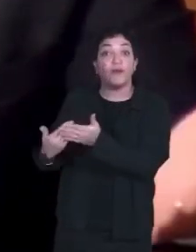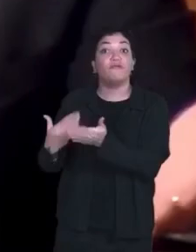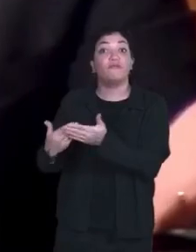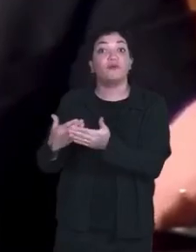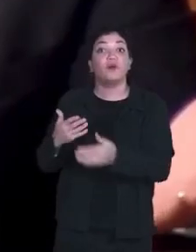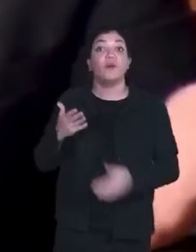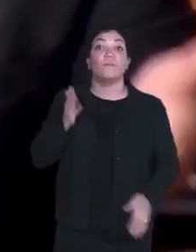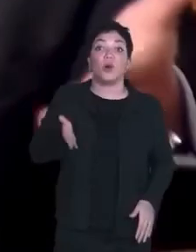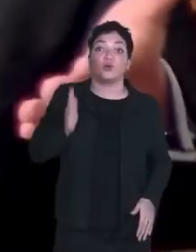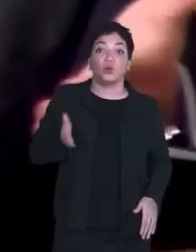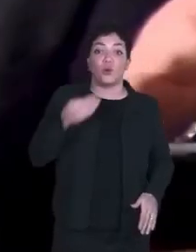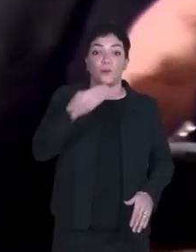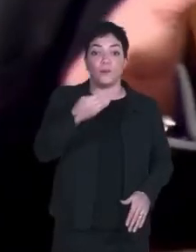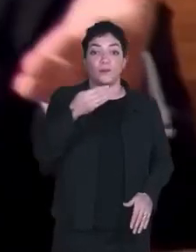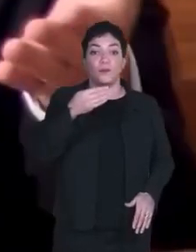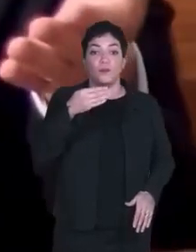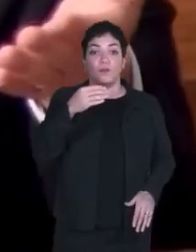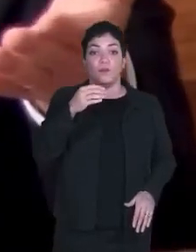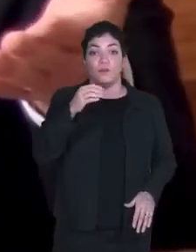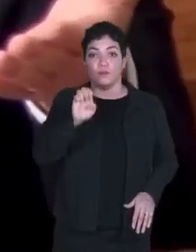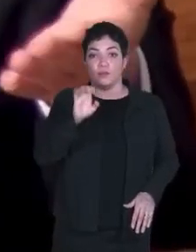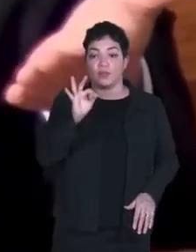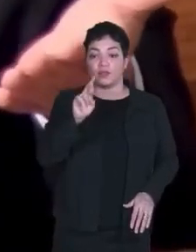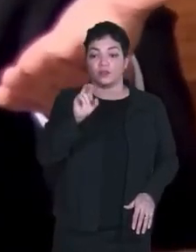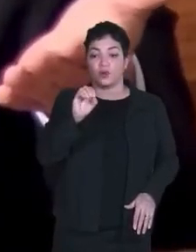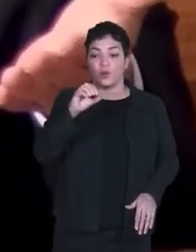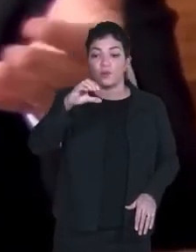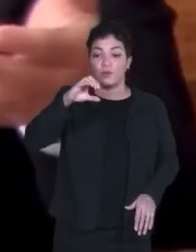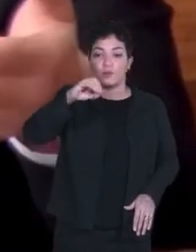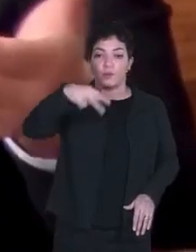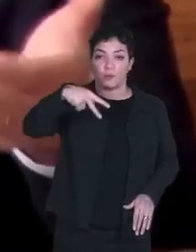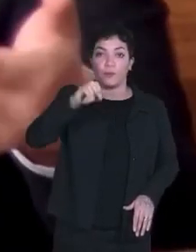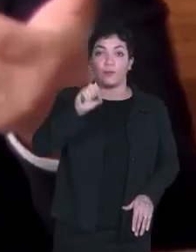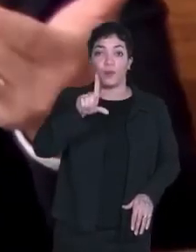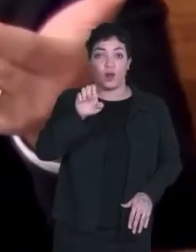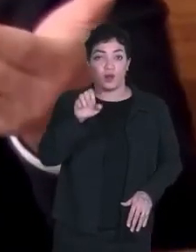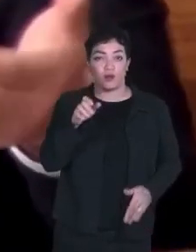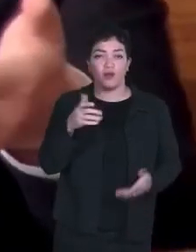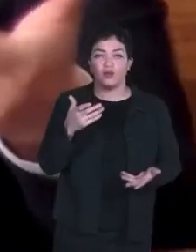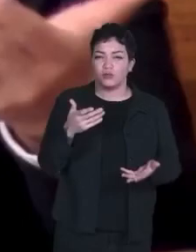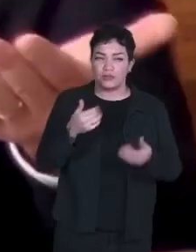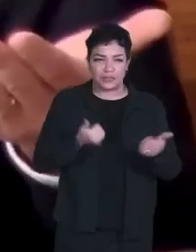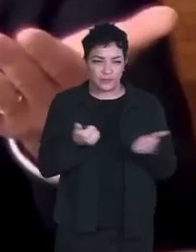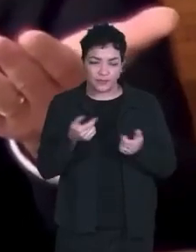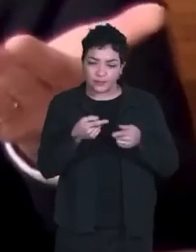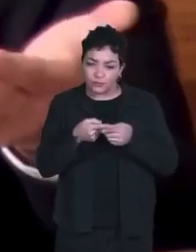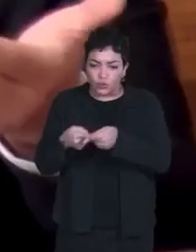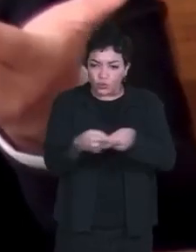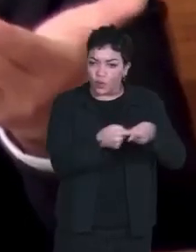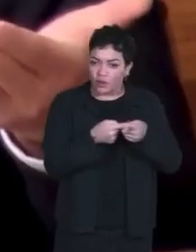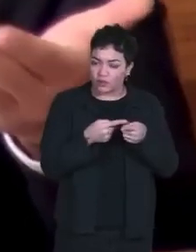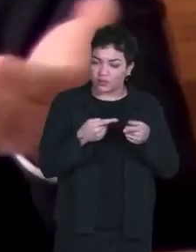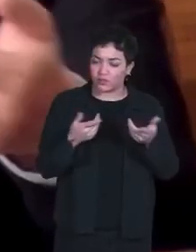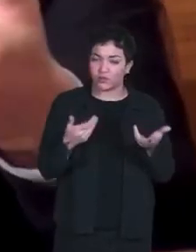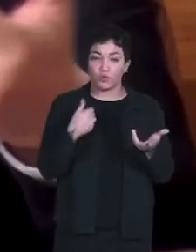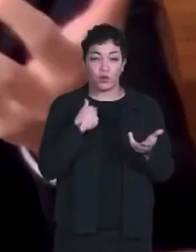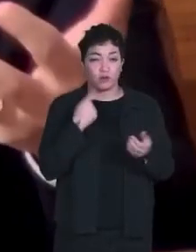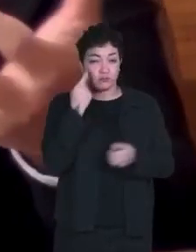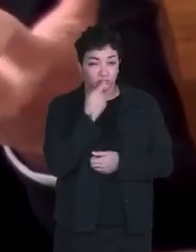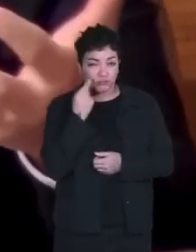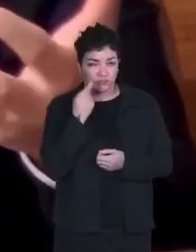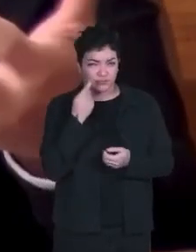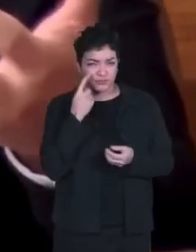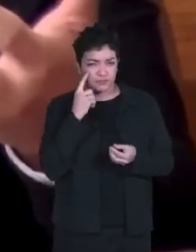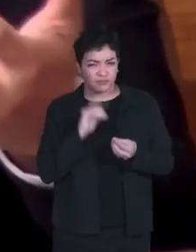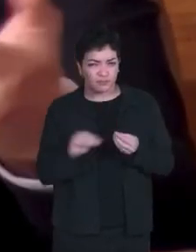Bordeaux Métropole, où d'ailleurs nous avons une mutualisation de nos services. Donc moi je m'interroge sur le problème qu'il y a. Alors je